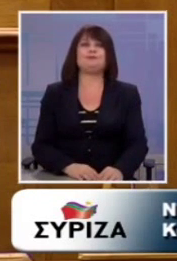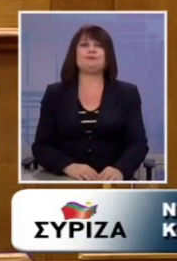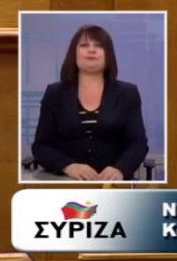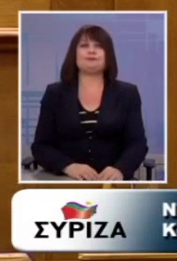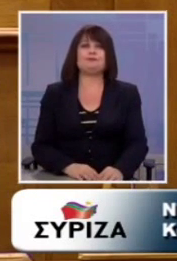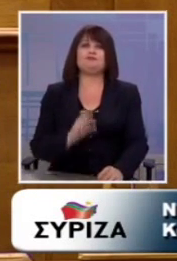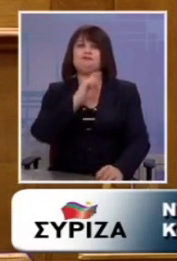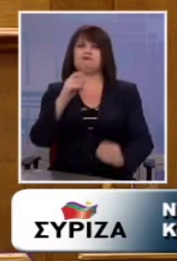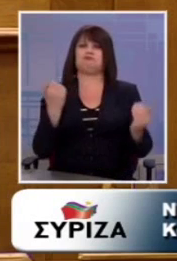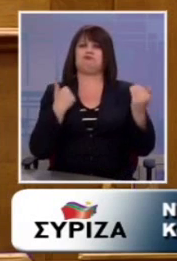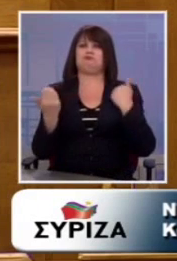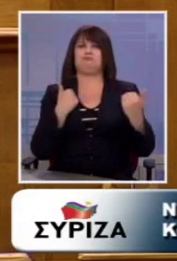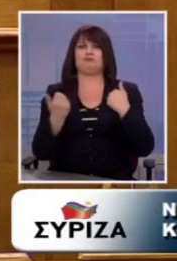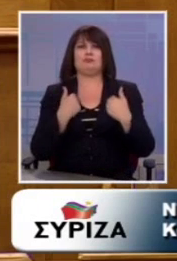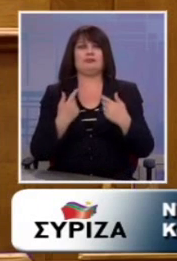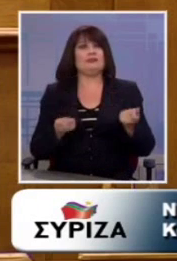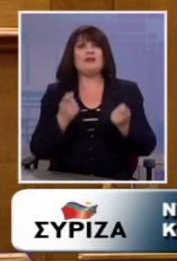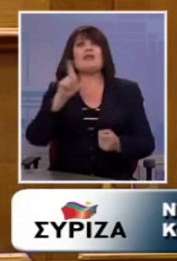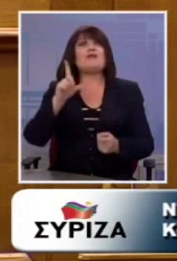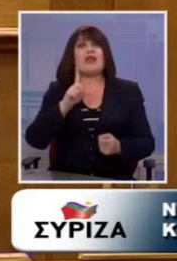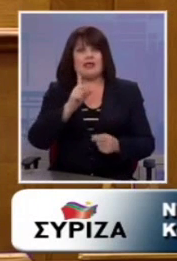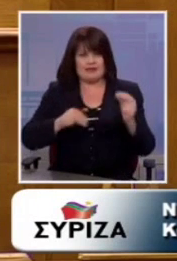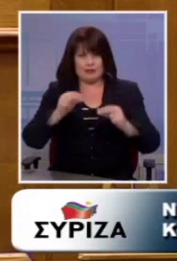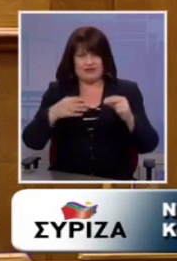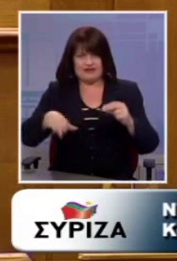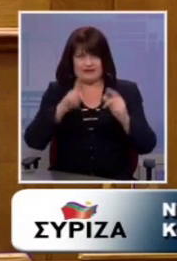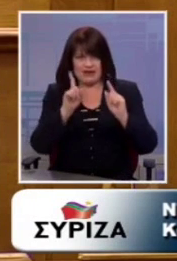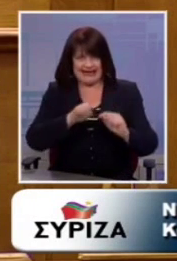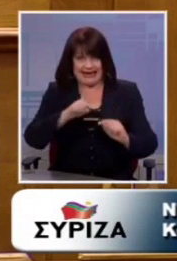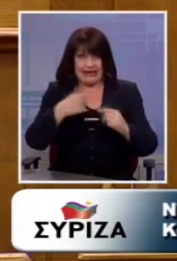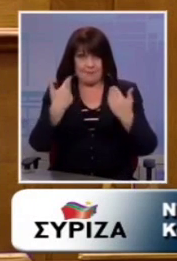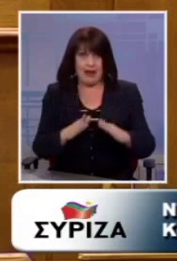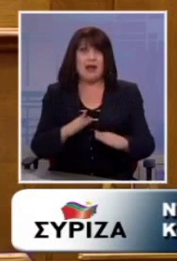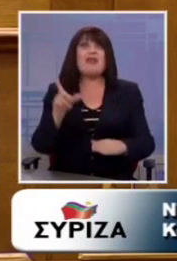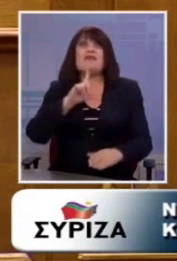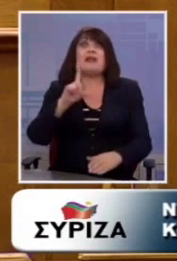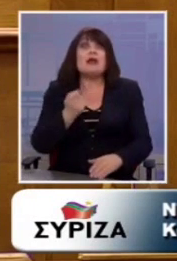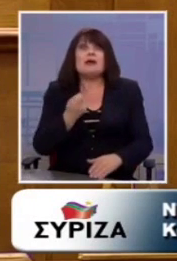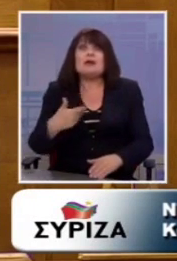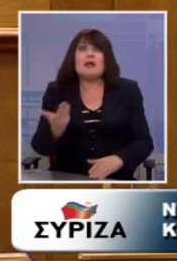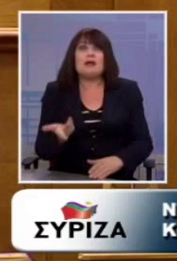Μας ρωτούν και τι θα γίνει τη Δευτέρα με το δημοψήφισμα. Τους απαντούμε.